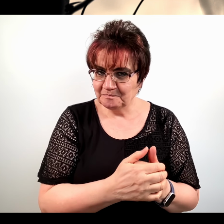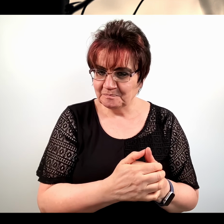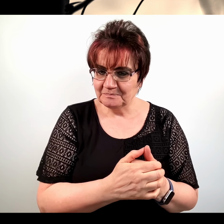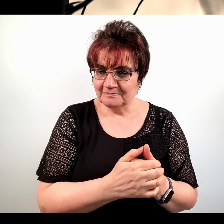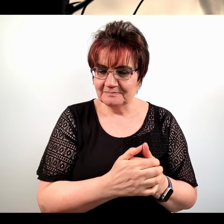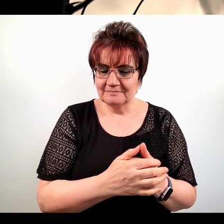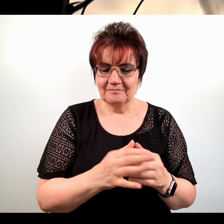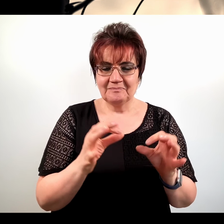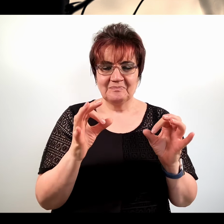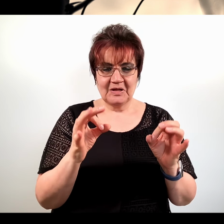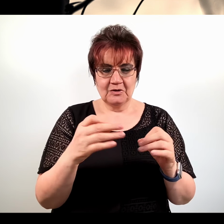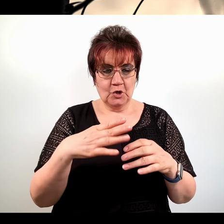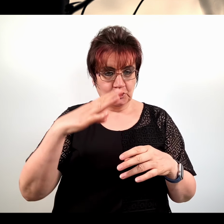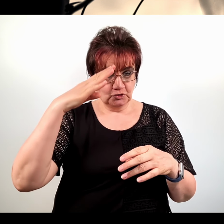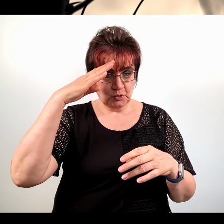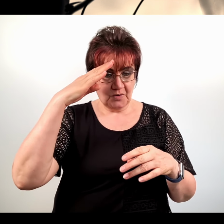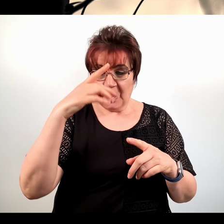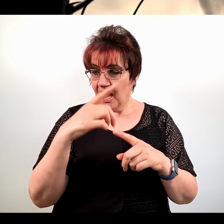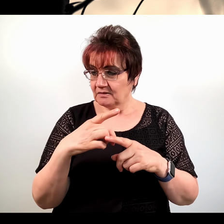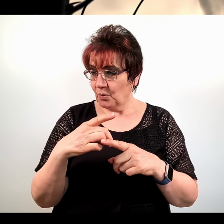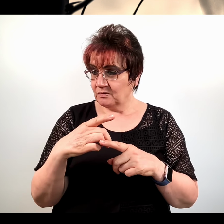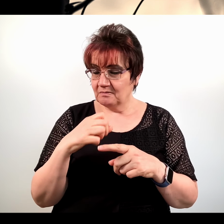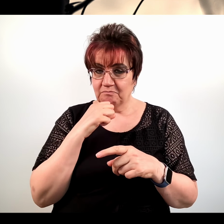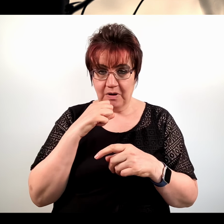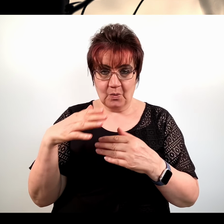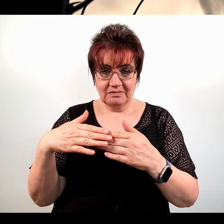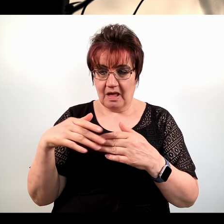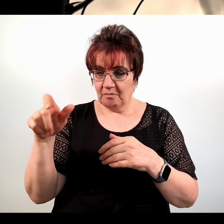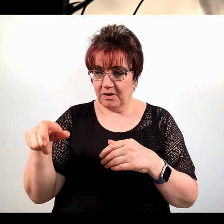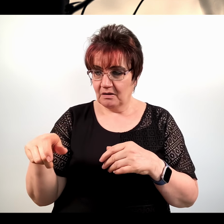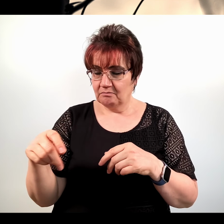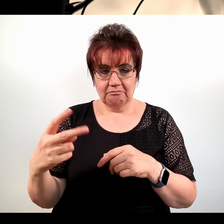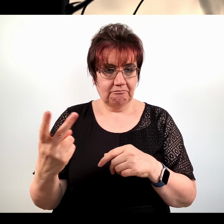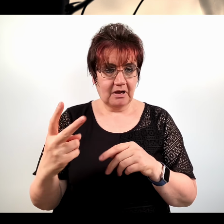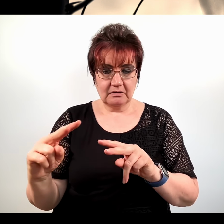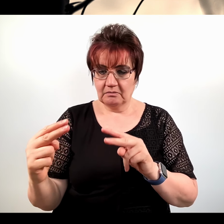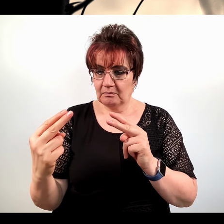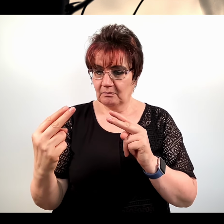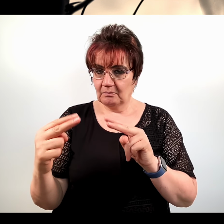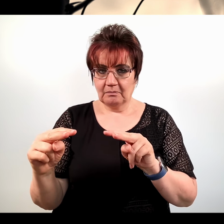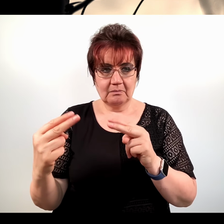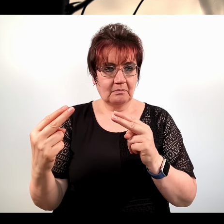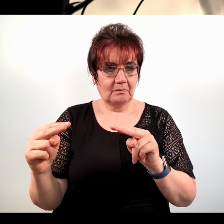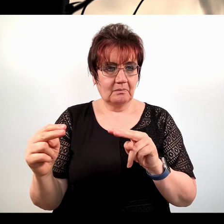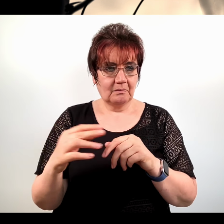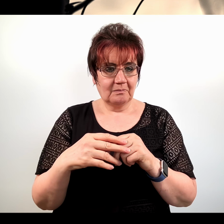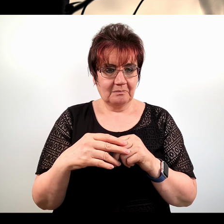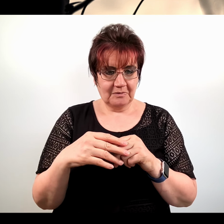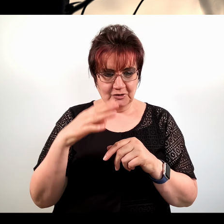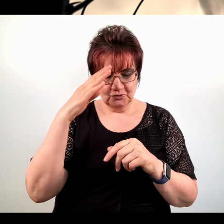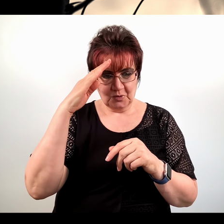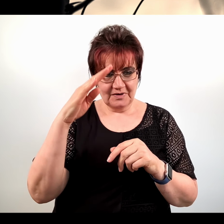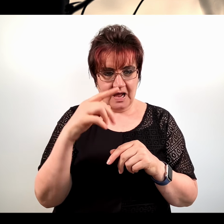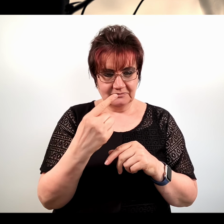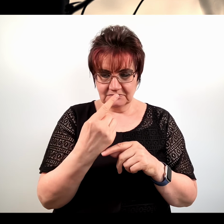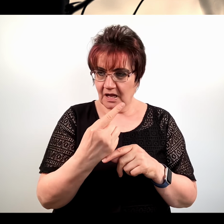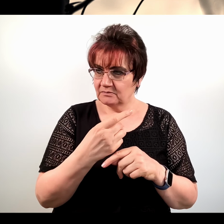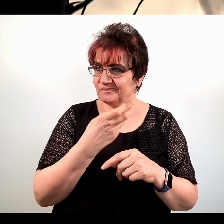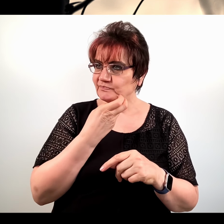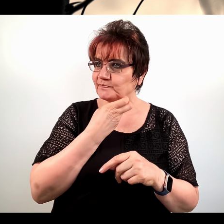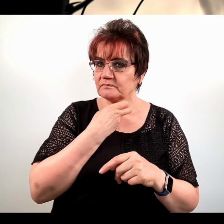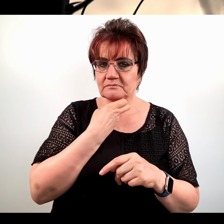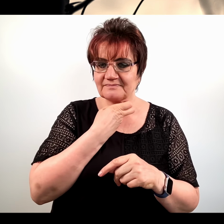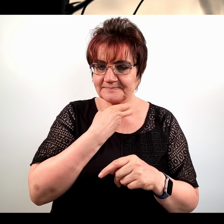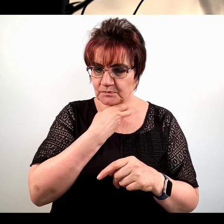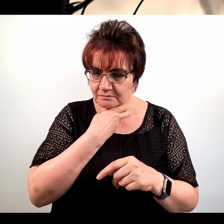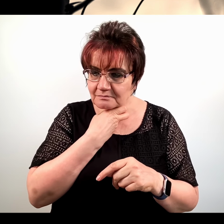Der Soldat und der Nachbar vom Bauern schauten sich an und der Soldat war der Erste, der seine Stimme